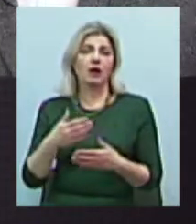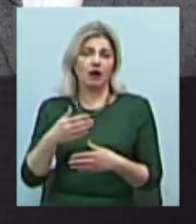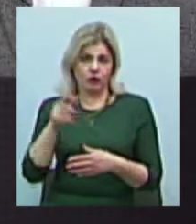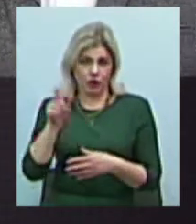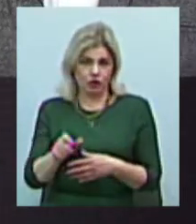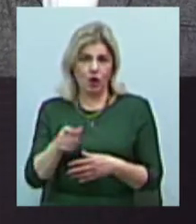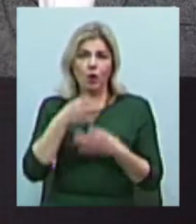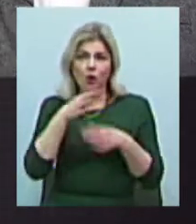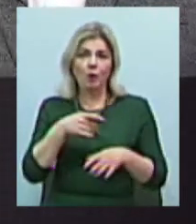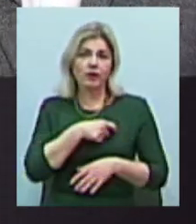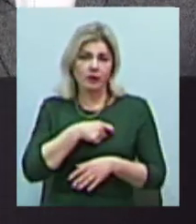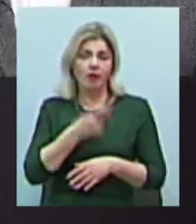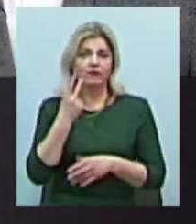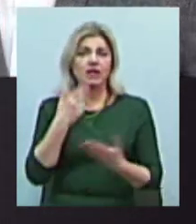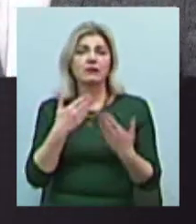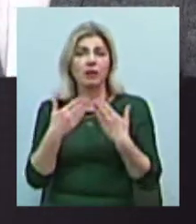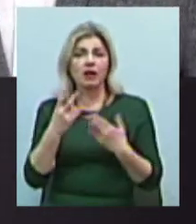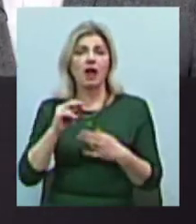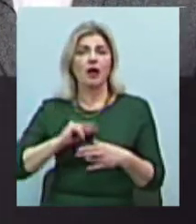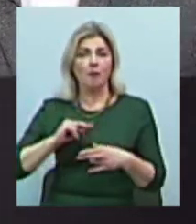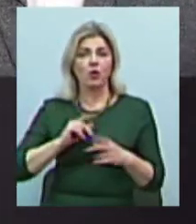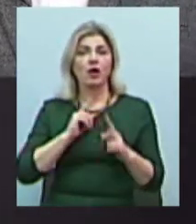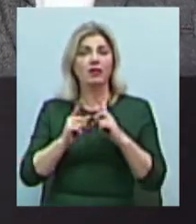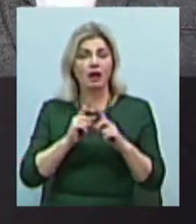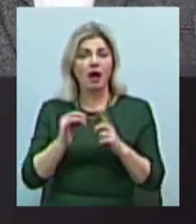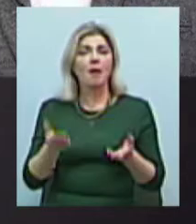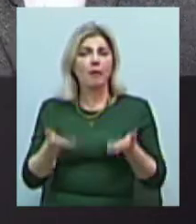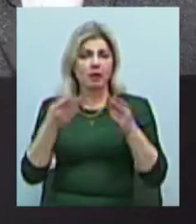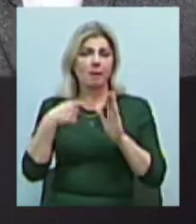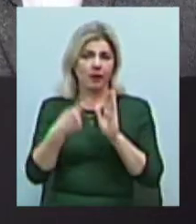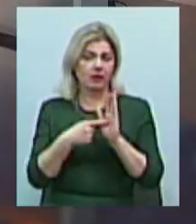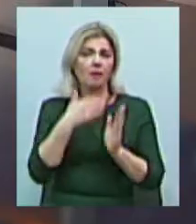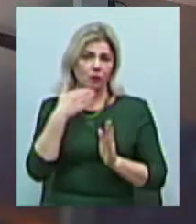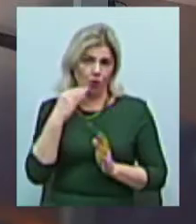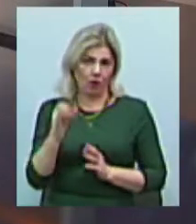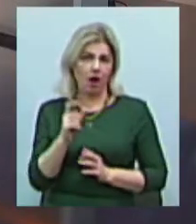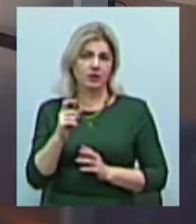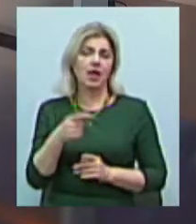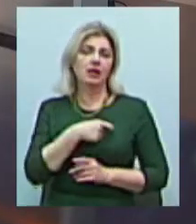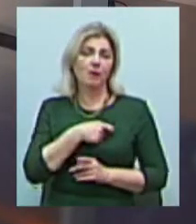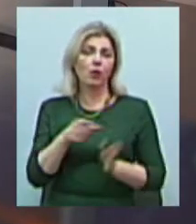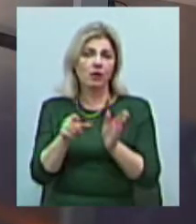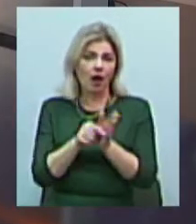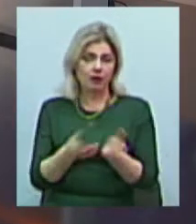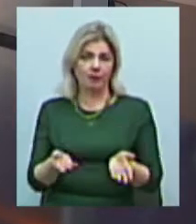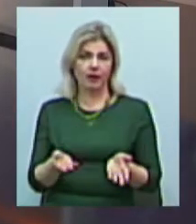депутата. Ми завжди спілкуємося на робочих нарадах і піднімали це питання не раз і з депутатами, і